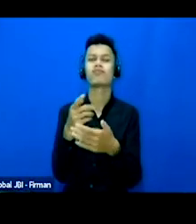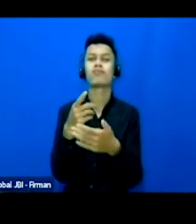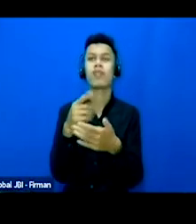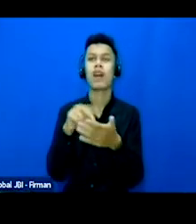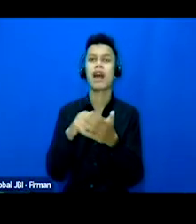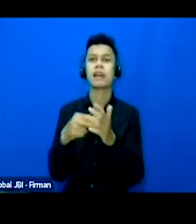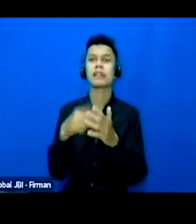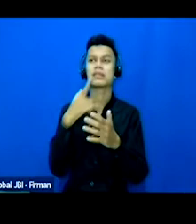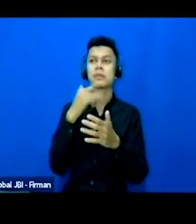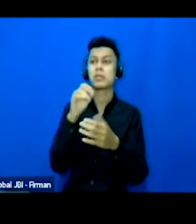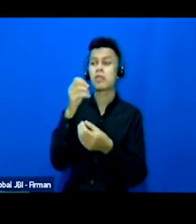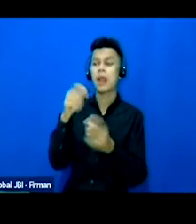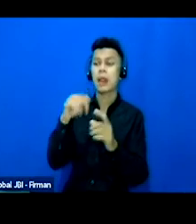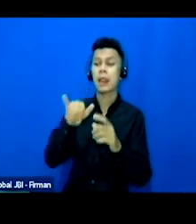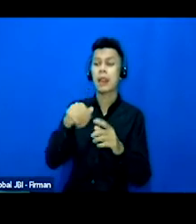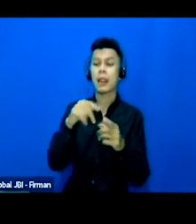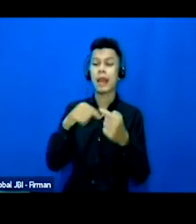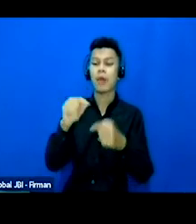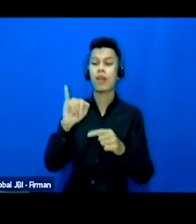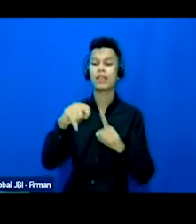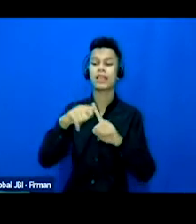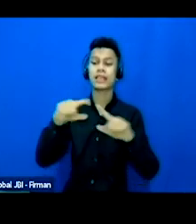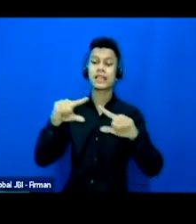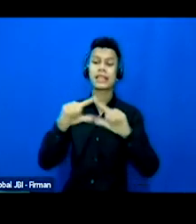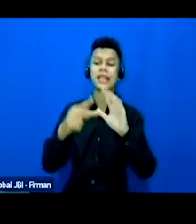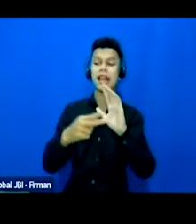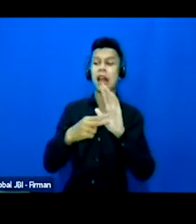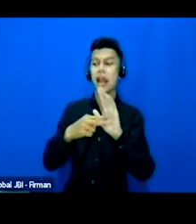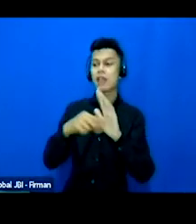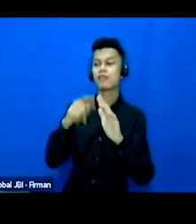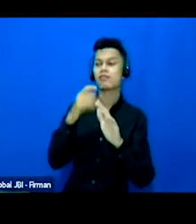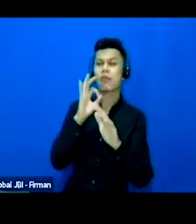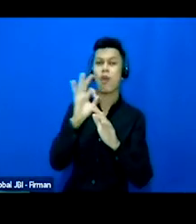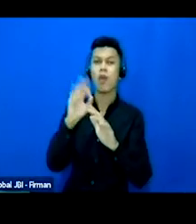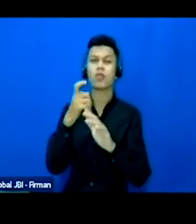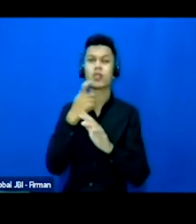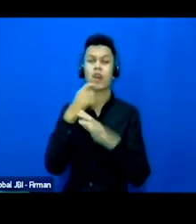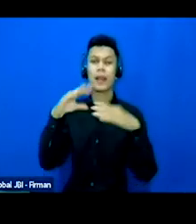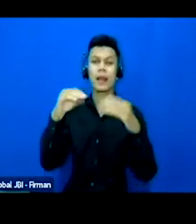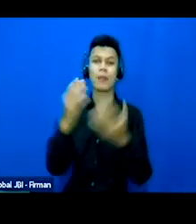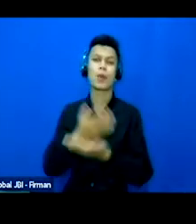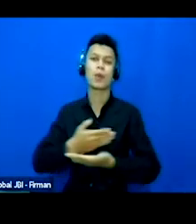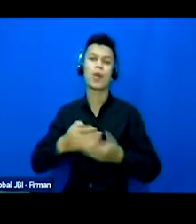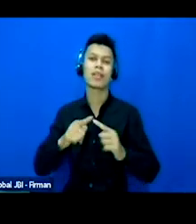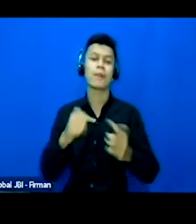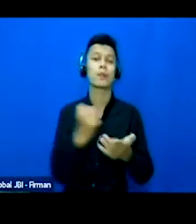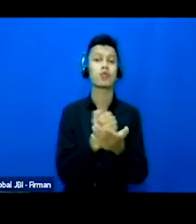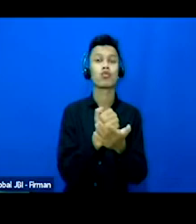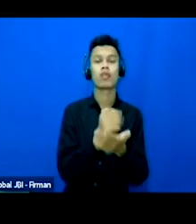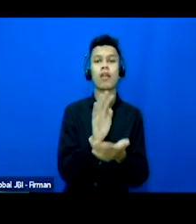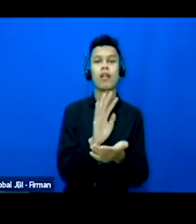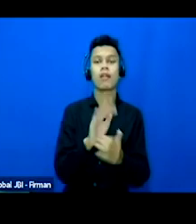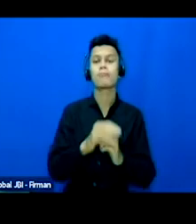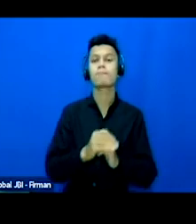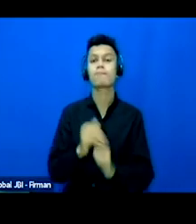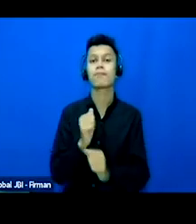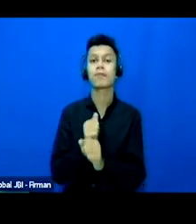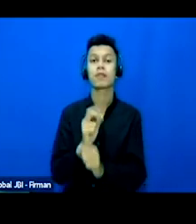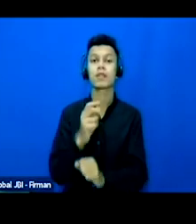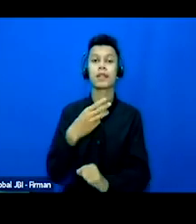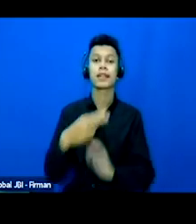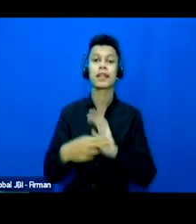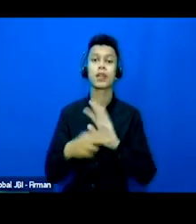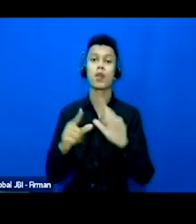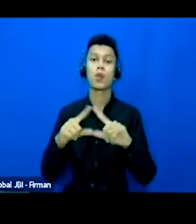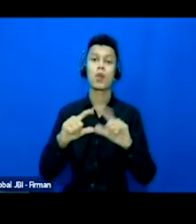melalui iklan dan pemasaran daripada mengurangi dampak lingkungan dalam proses produksinya yang kemudian praktek demokrasi ini memberikan banyak dampak